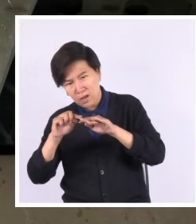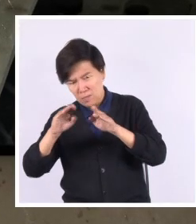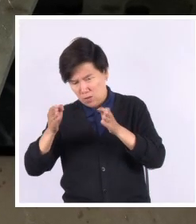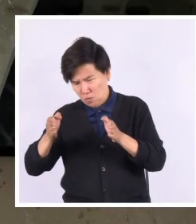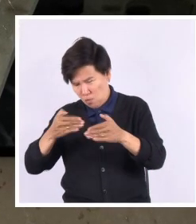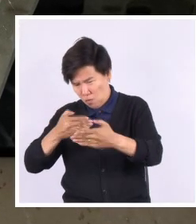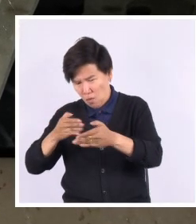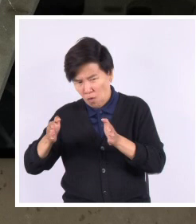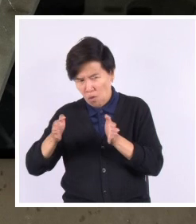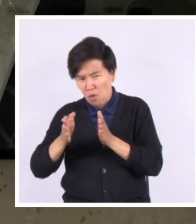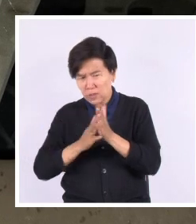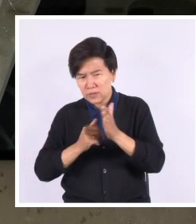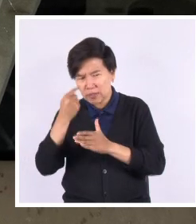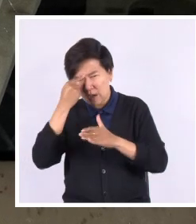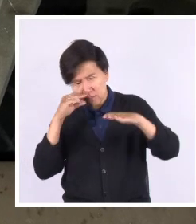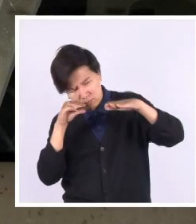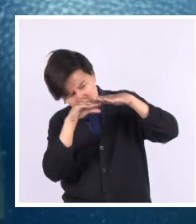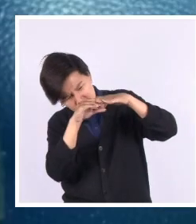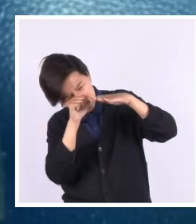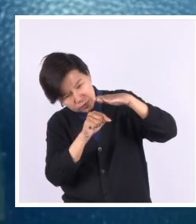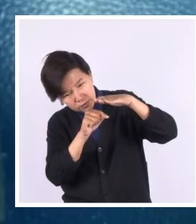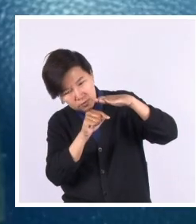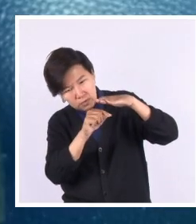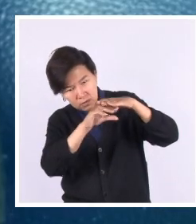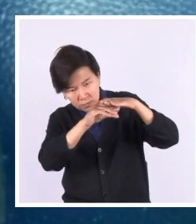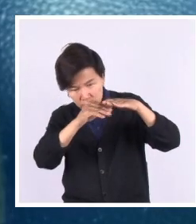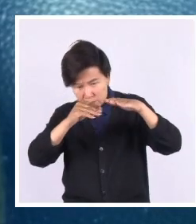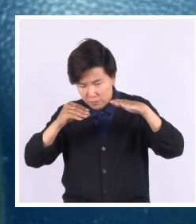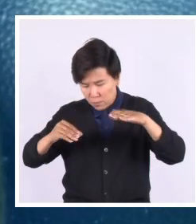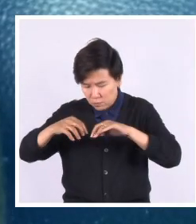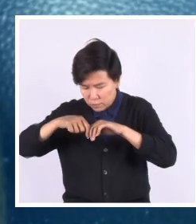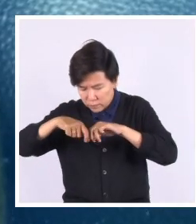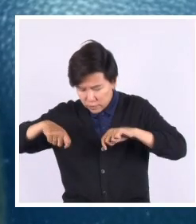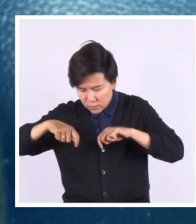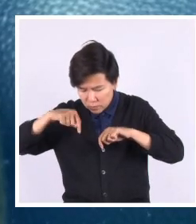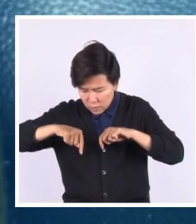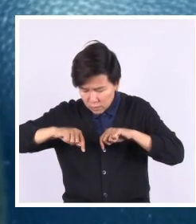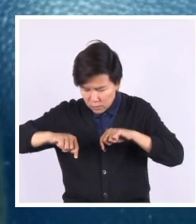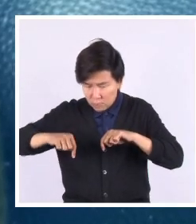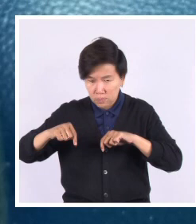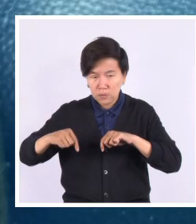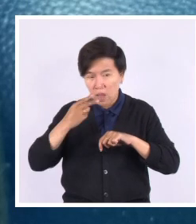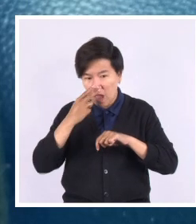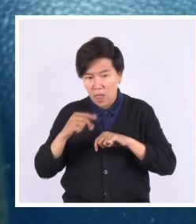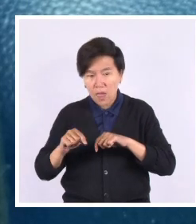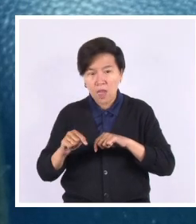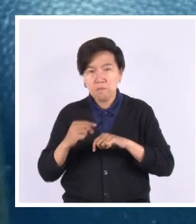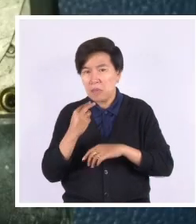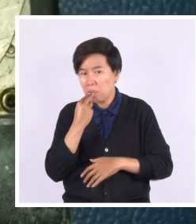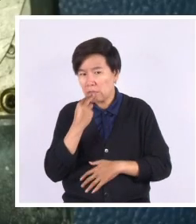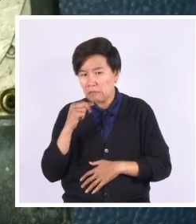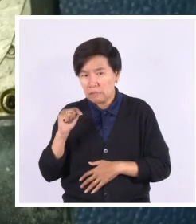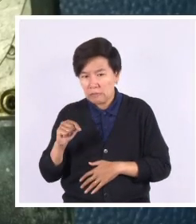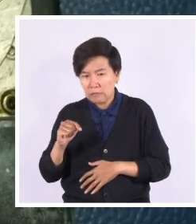เจ้าตัวเขาก็เลยดึงออกมาแล้วพอแกะข้างในเนี่ยเป็นก้อนแบตเตอรี่ลิเธียม12ก้อนที่เห็นสีทองๆมี